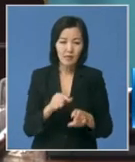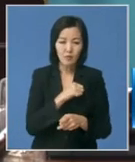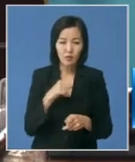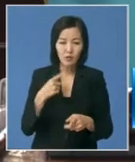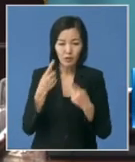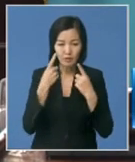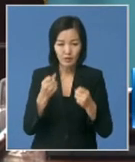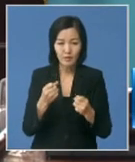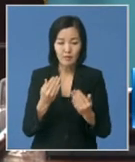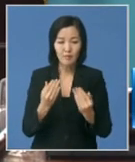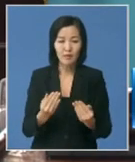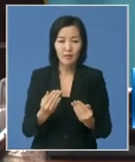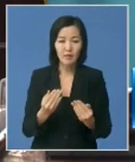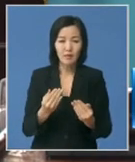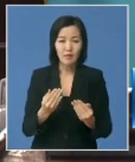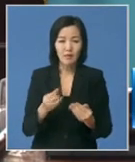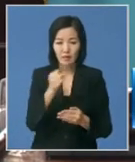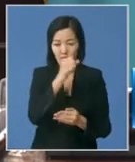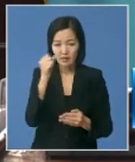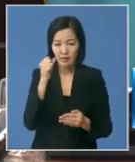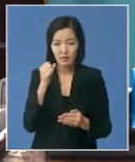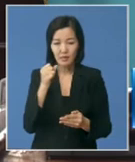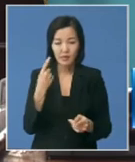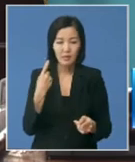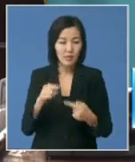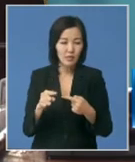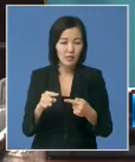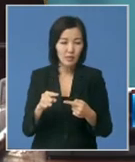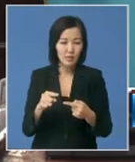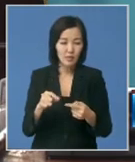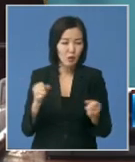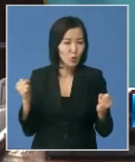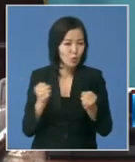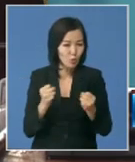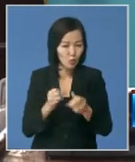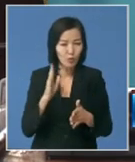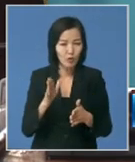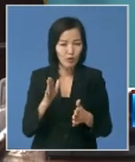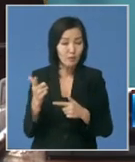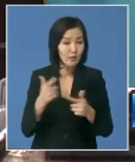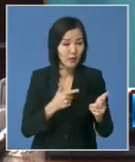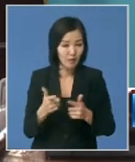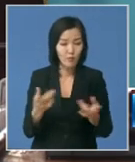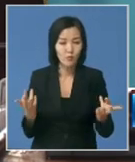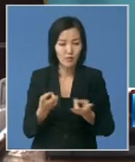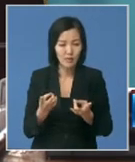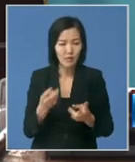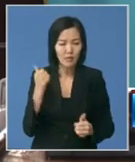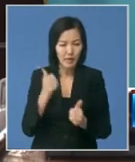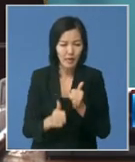Биылғы қыстың өзі бір ерекше болып қатты болатын, соған бәріміз дайын болуымыз керек. Біз